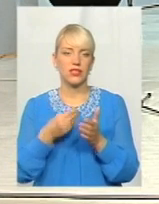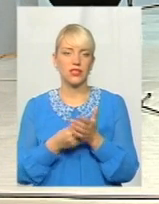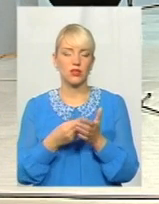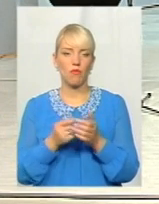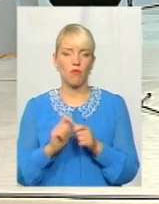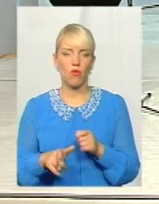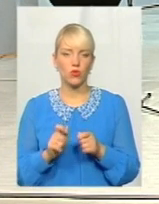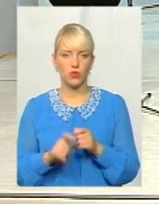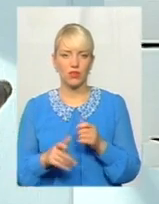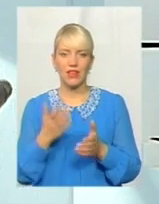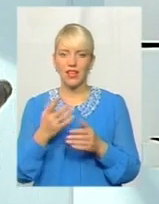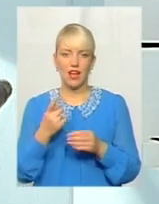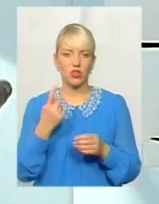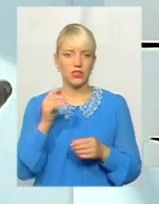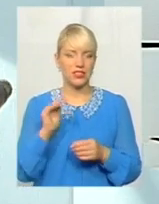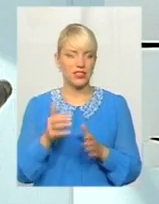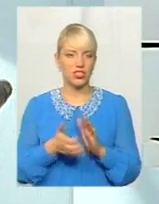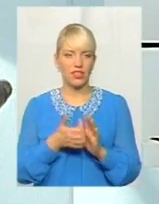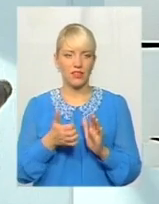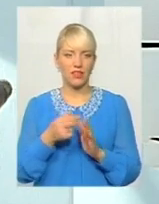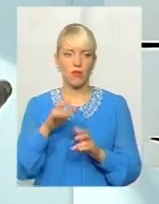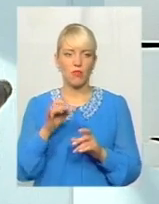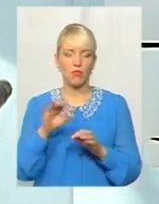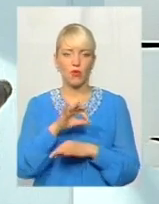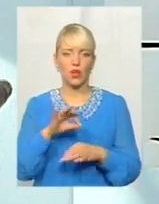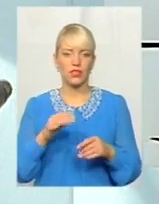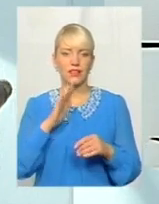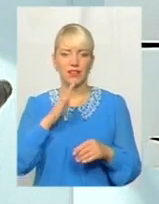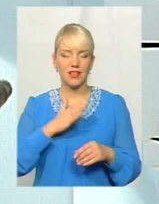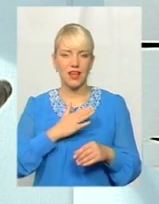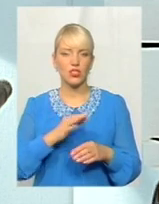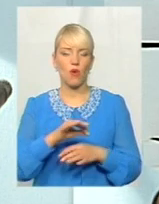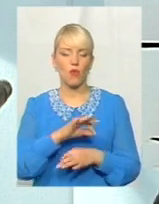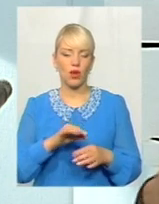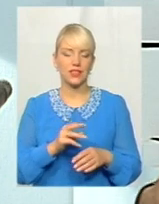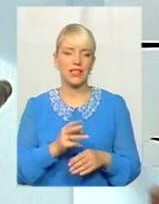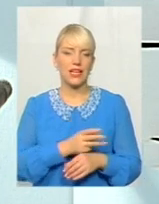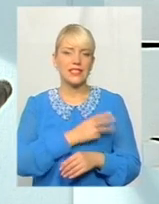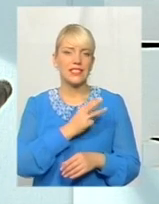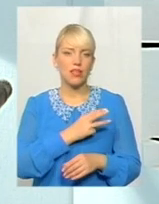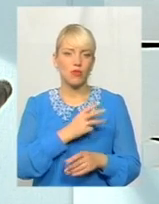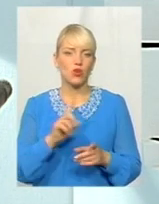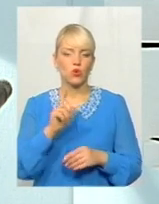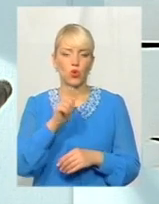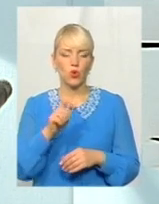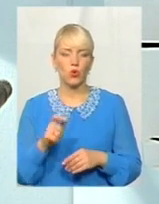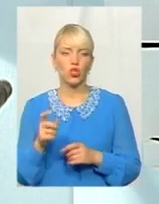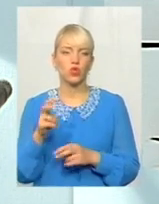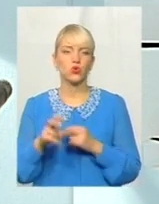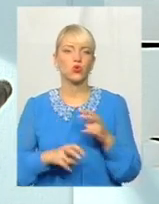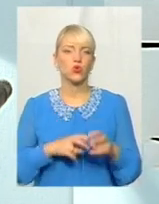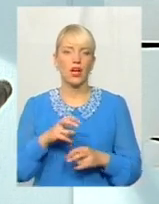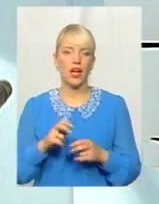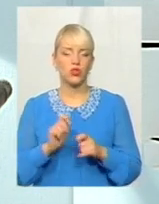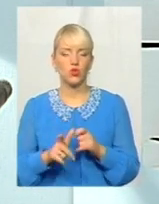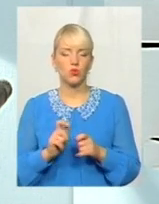вистачило цим кільком проєктам, то наш проєкт стимулював те, що люди тепер шукають, щоб залучити кошти.